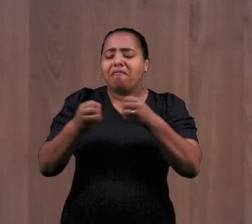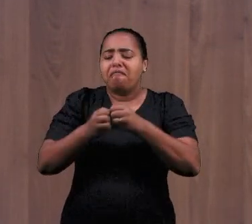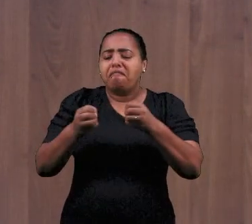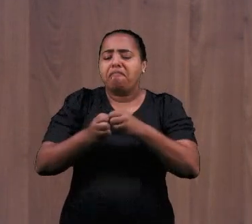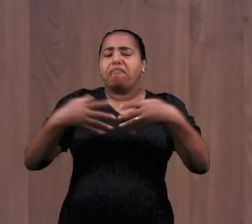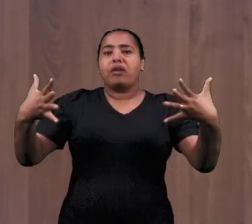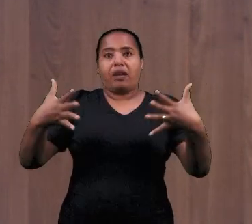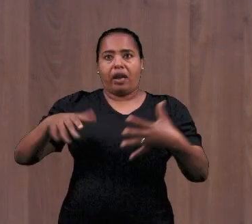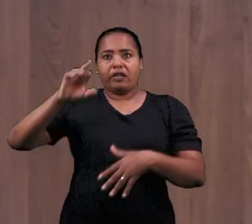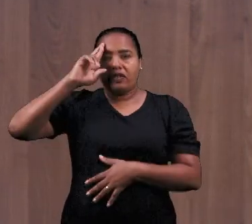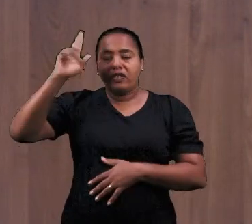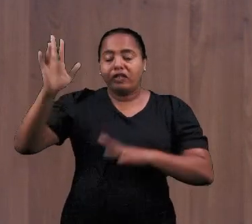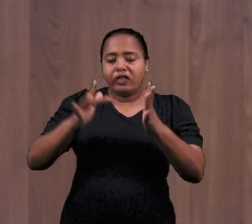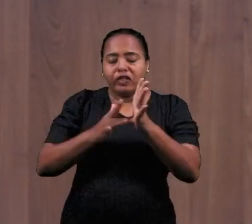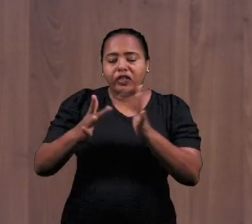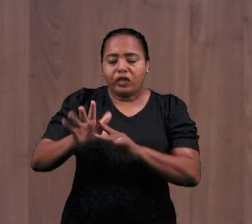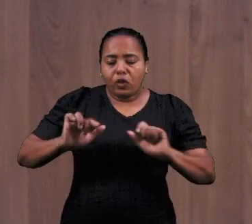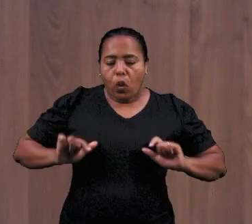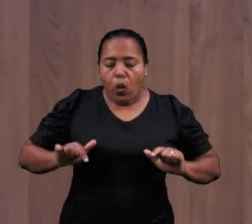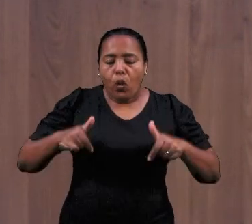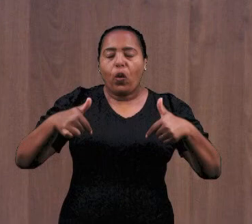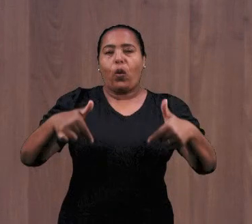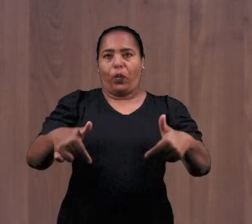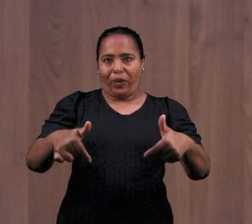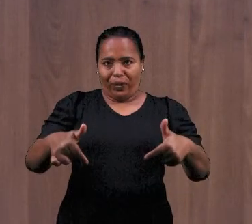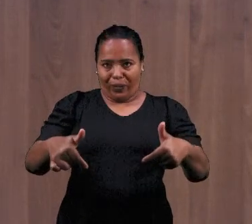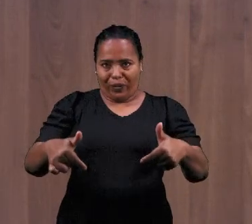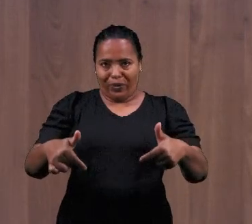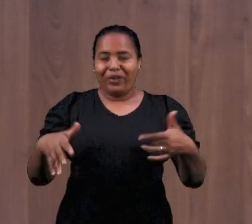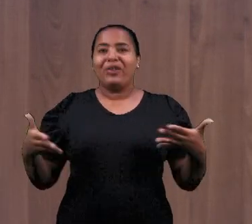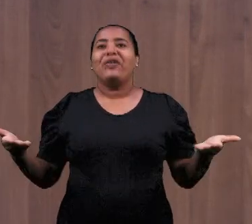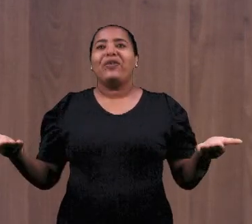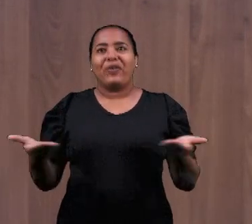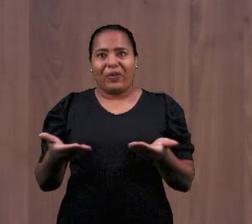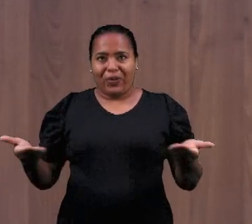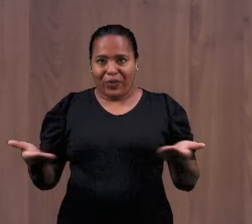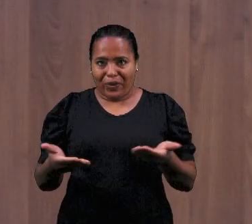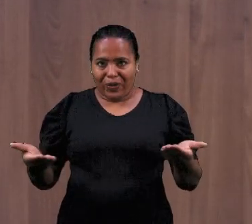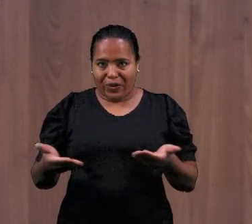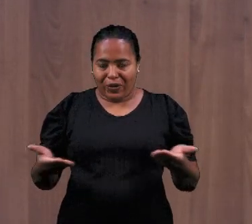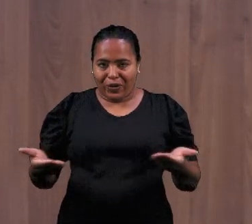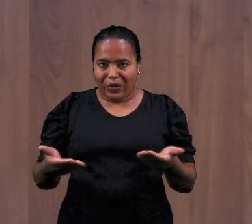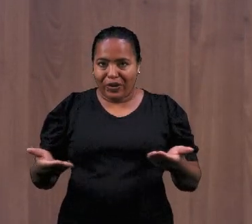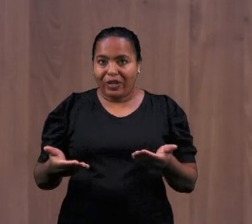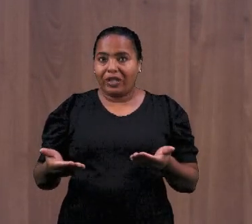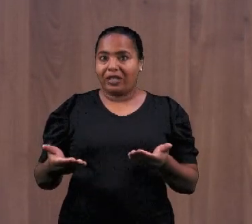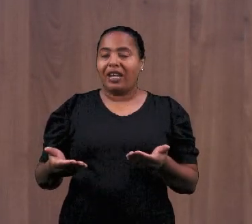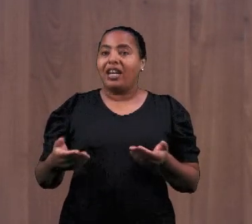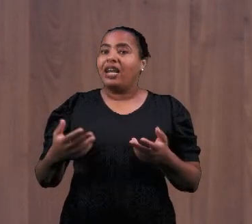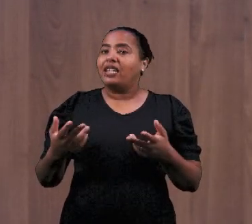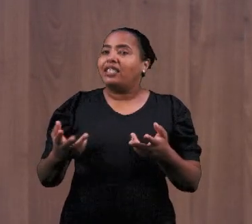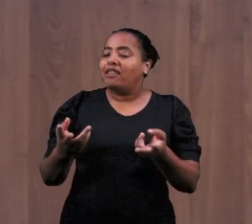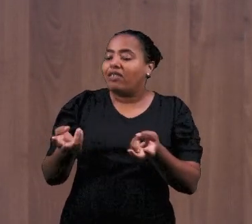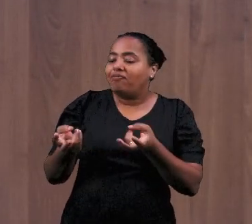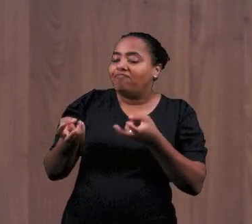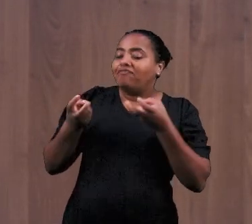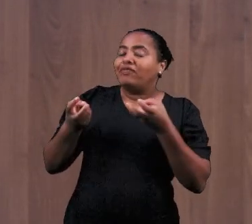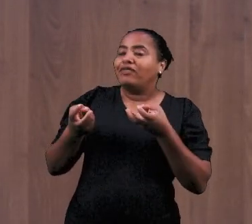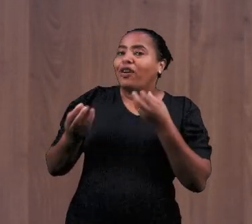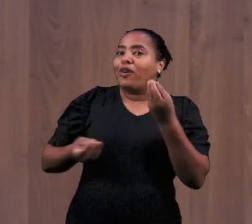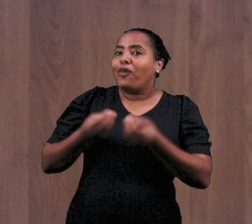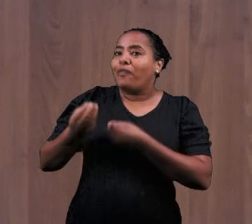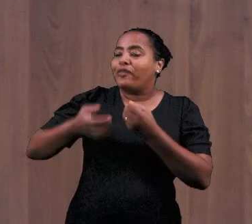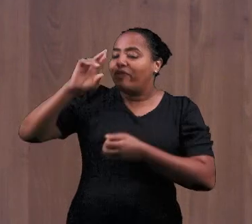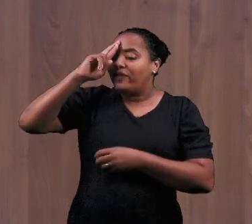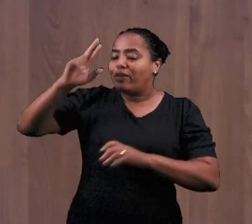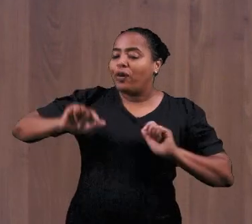miracles que Jésus a opérés au milieu des familles quand il est venu ici dans ce monde. Aujourd'hui, nous allons voir ce que le Seigneur a opéré dans